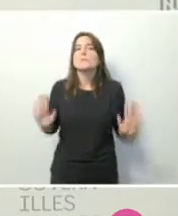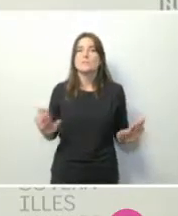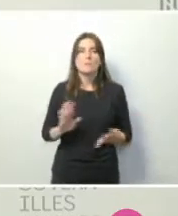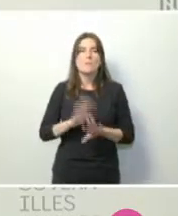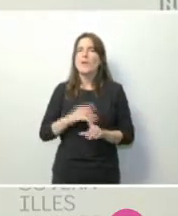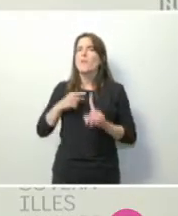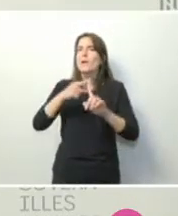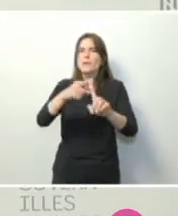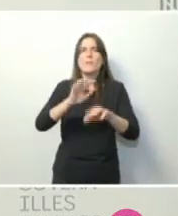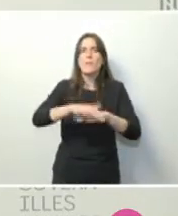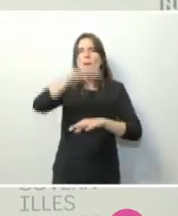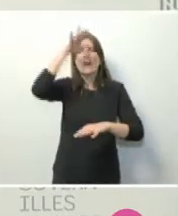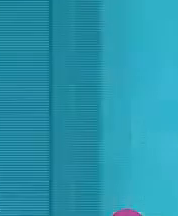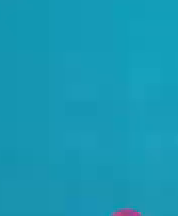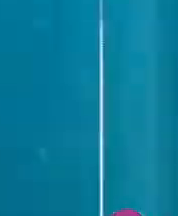estiu.